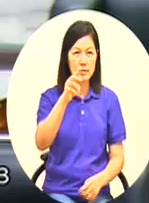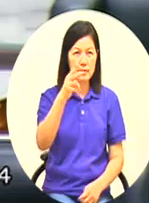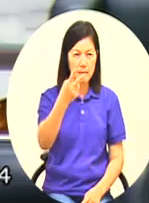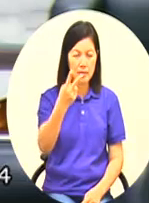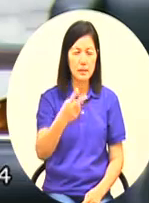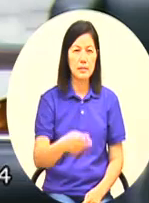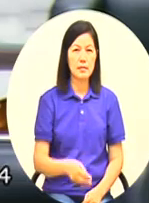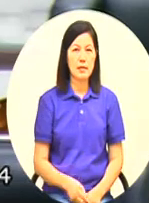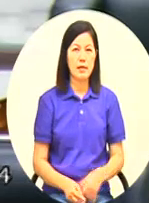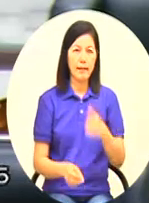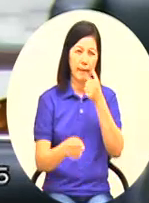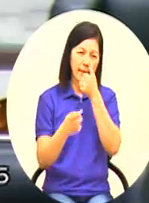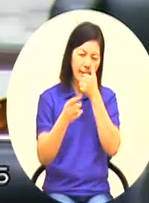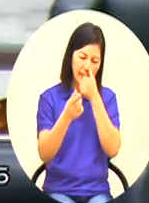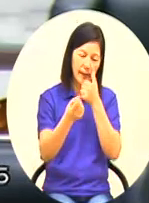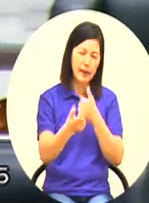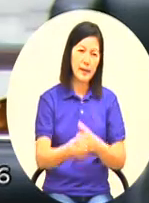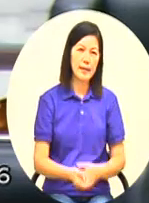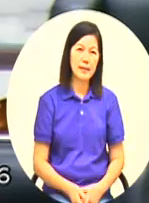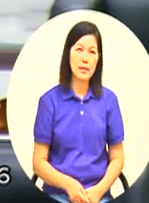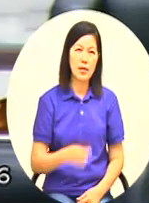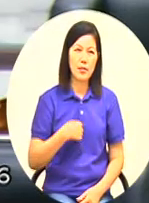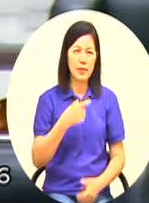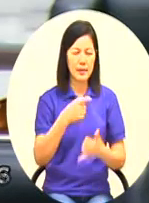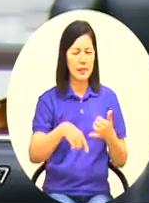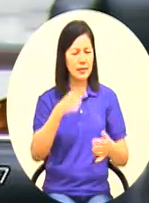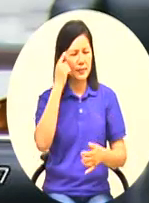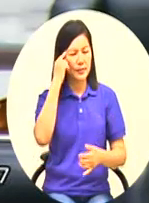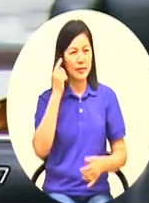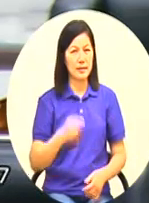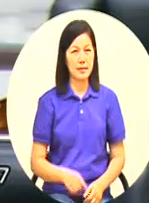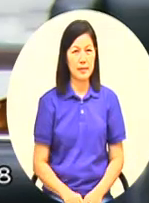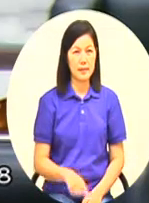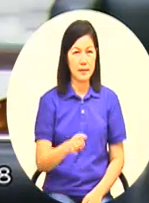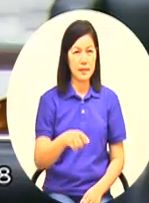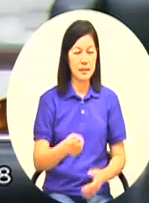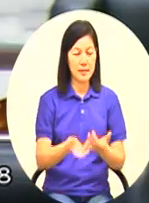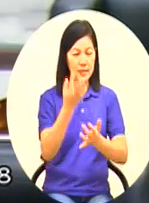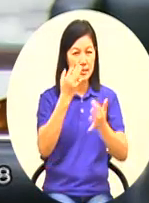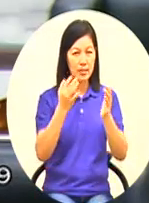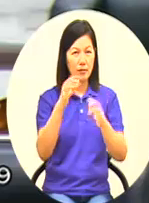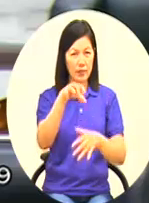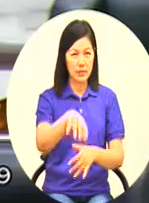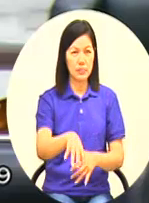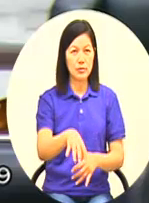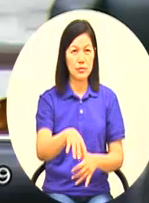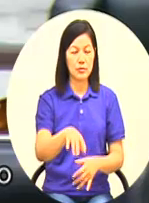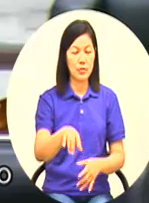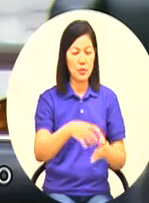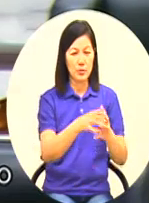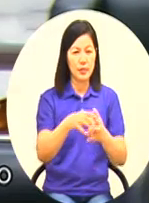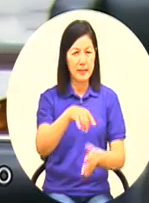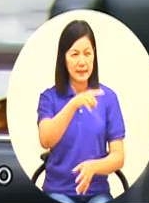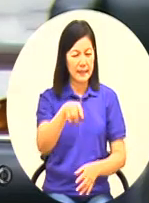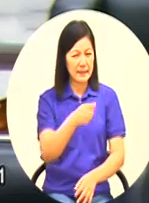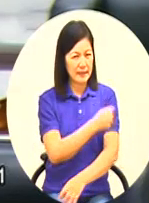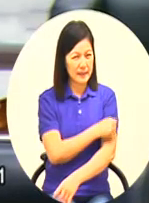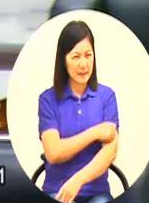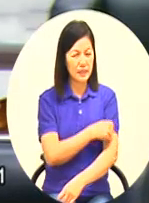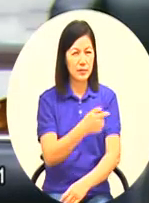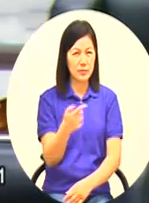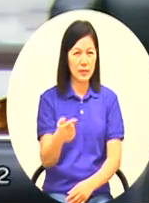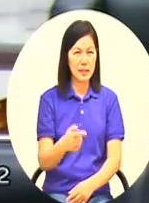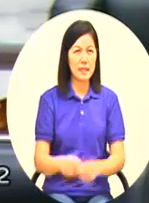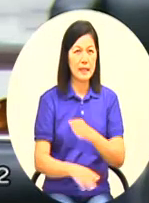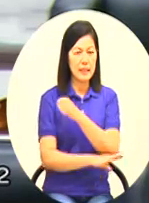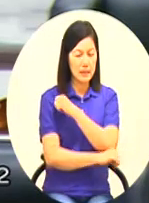那是本席觉得说这些都是我们消防局团队大家都辛苦大家除了基本